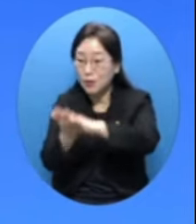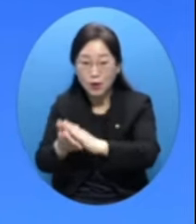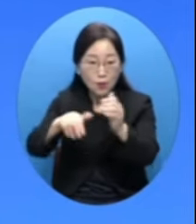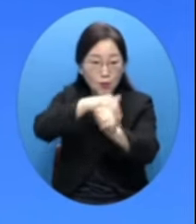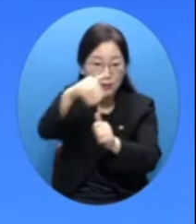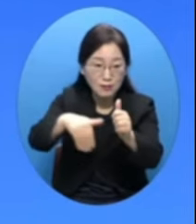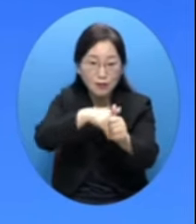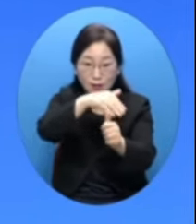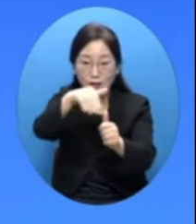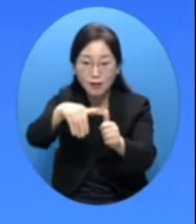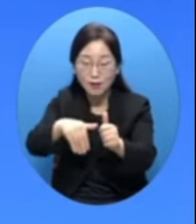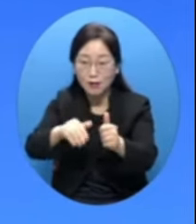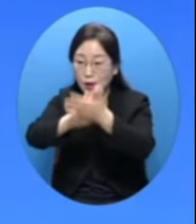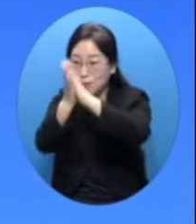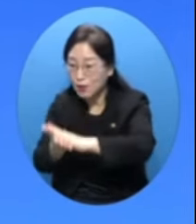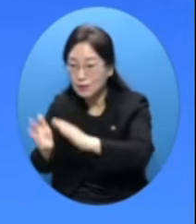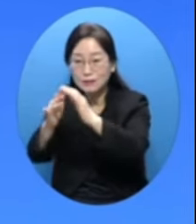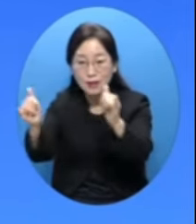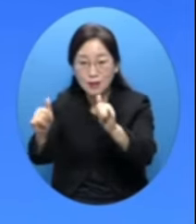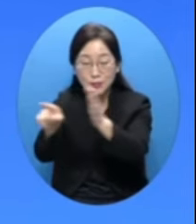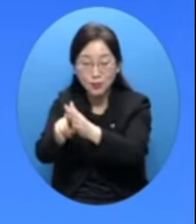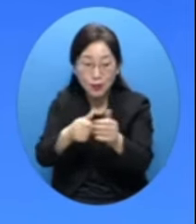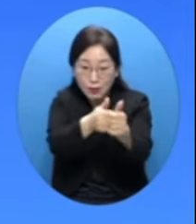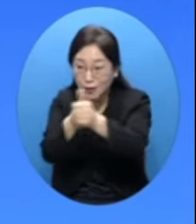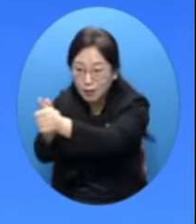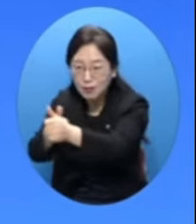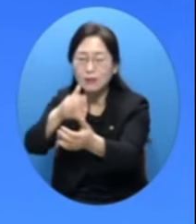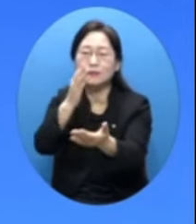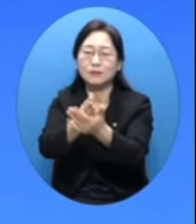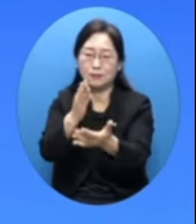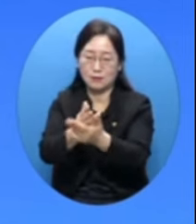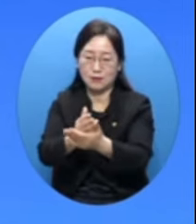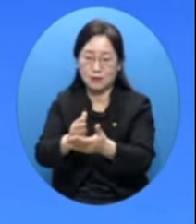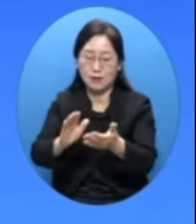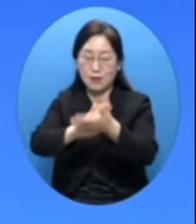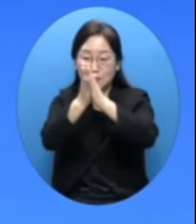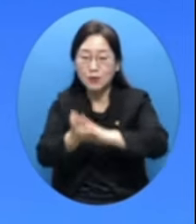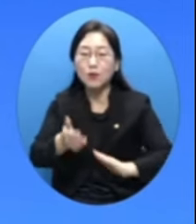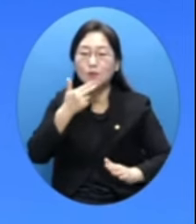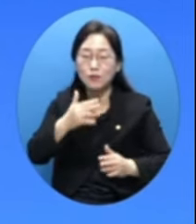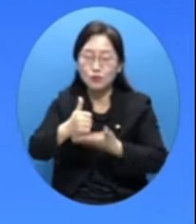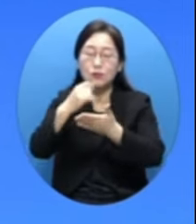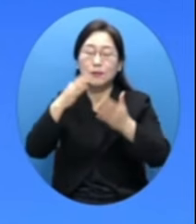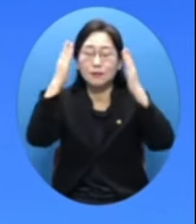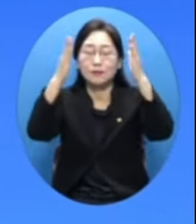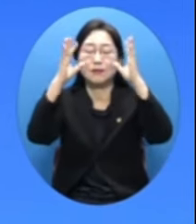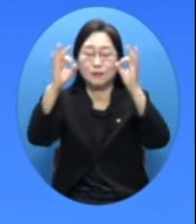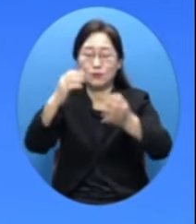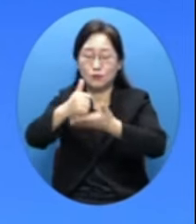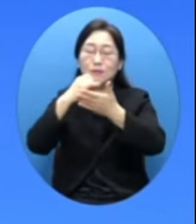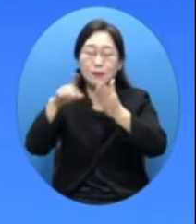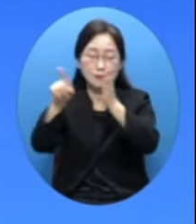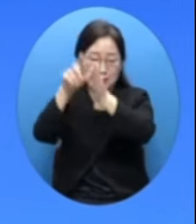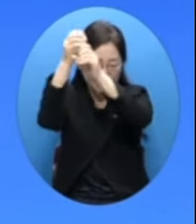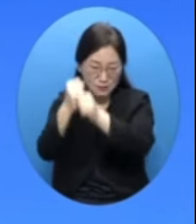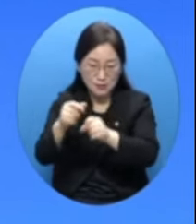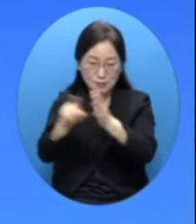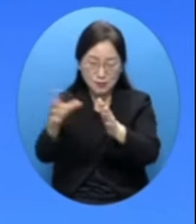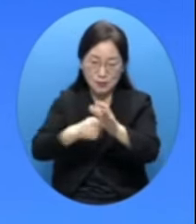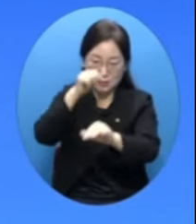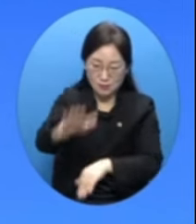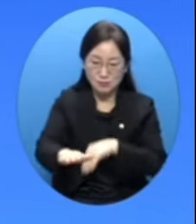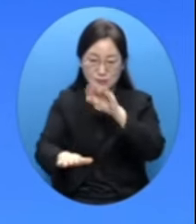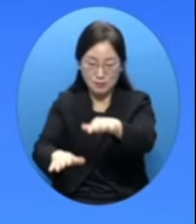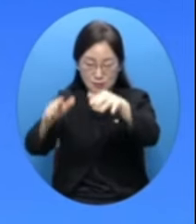환경을, 변하는 사람을 믿고 따라가지 말고 변하지 않는 우리 주님만 바라보고 주님만 의지하고 믿음으로 전진